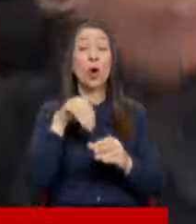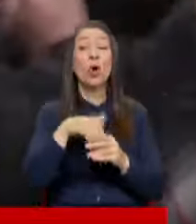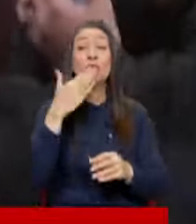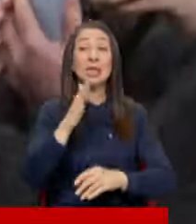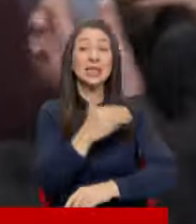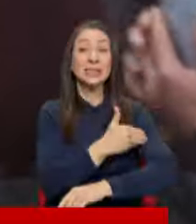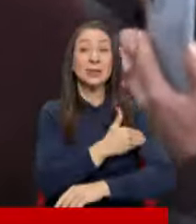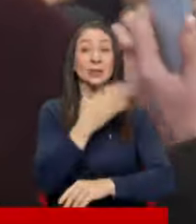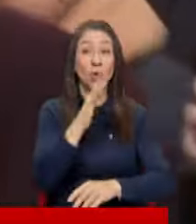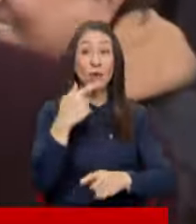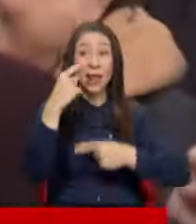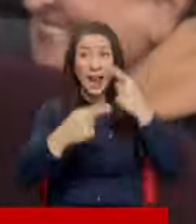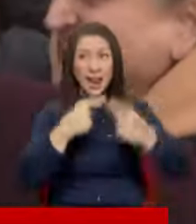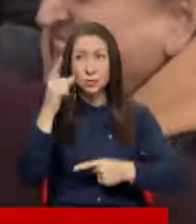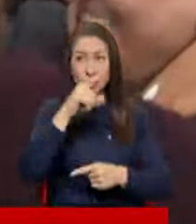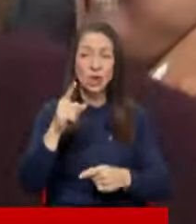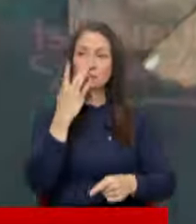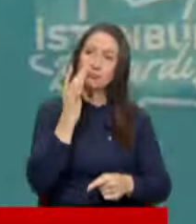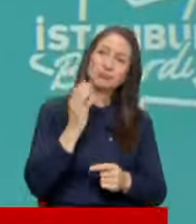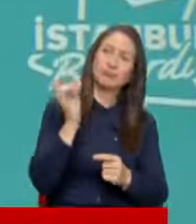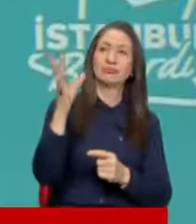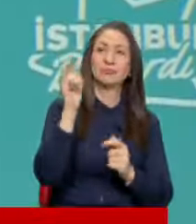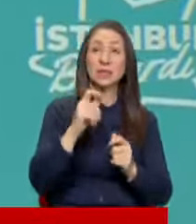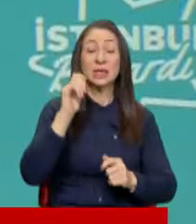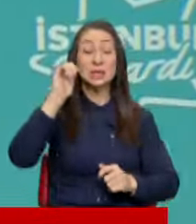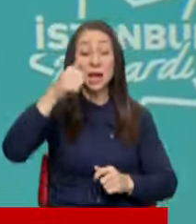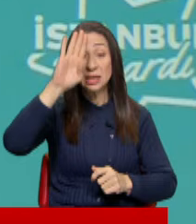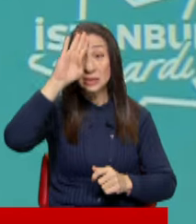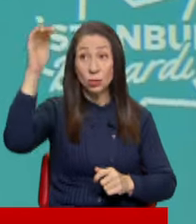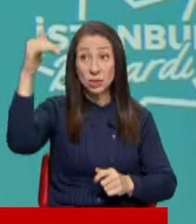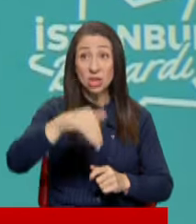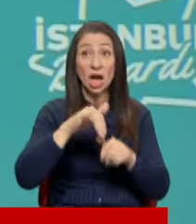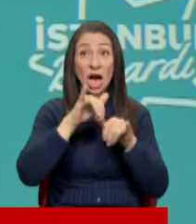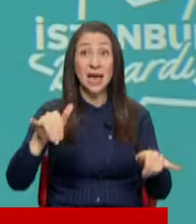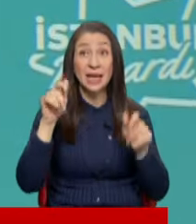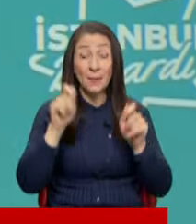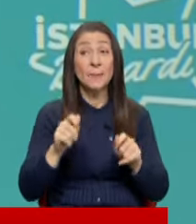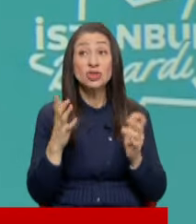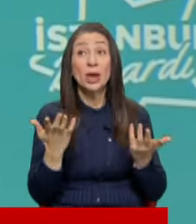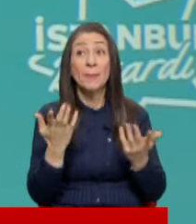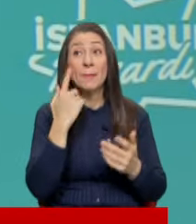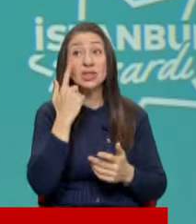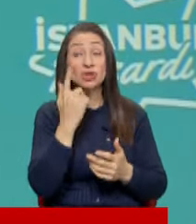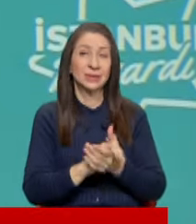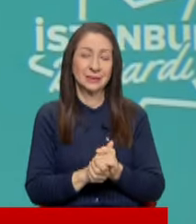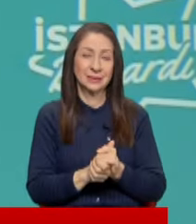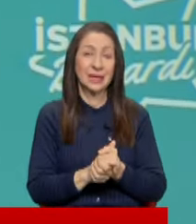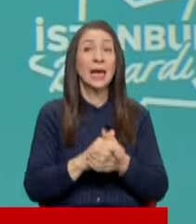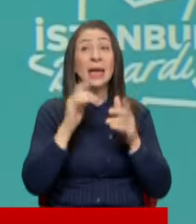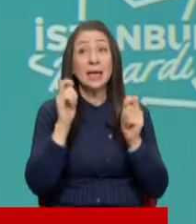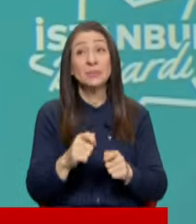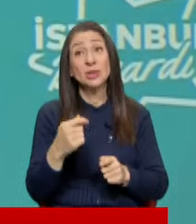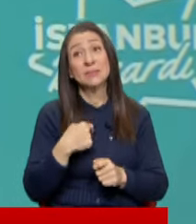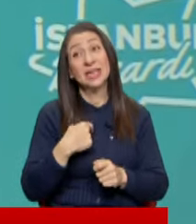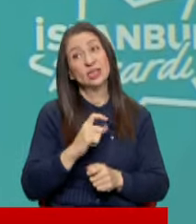yoksa hizmet yok çıkışları nedeniyle rest çekti yarın İstanbul'a gelince de aynısını yapabilecek mi bakacağız yapınca